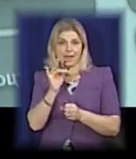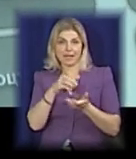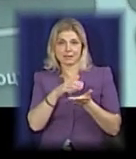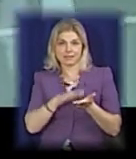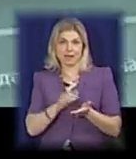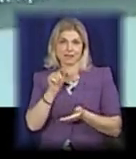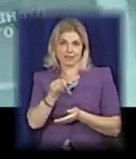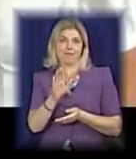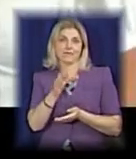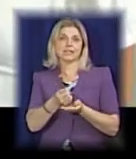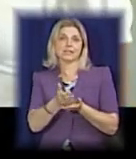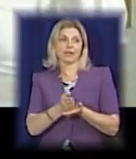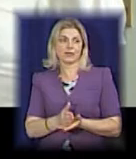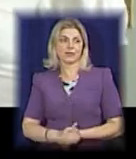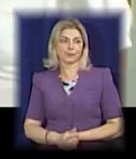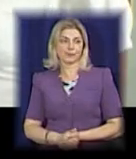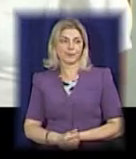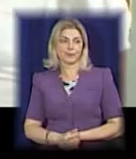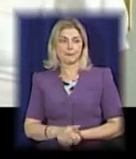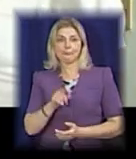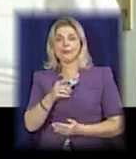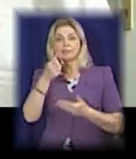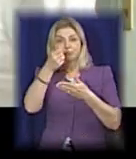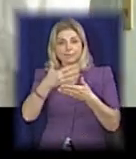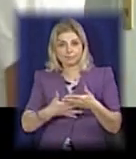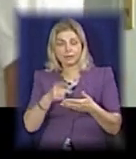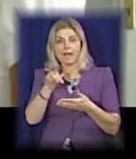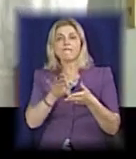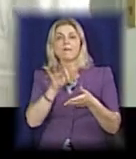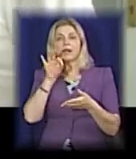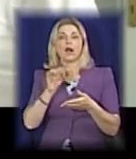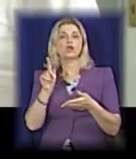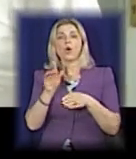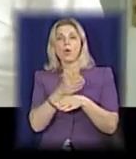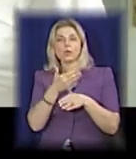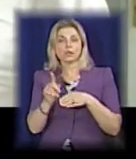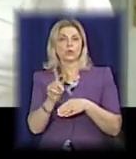сервісі. Далі ви вибираєте розділ, який вас інтересує.